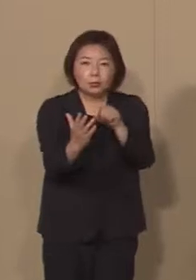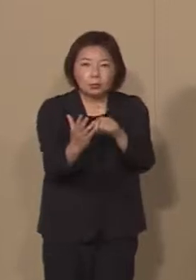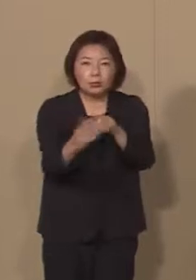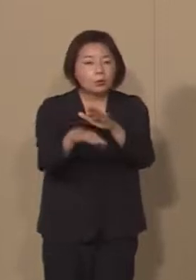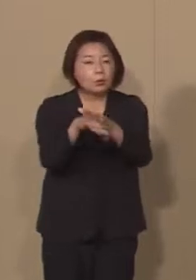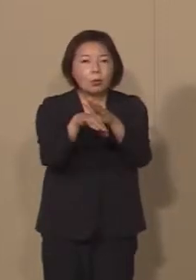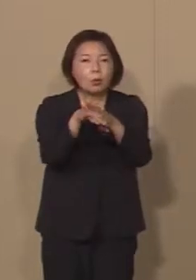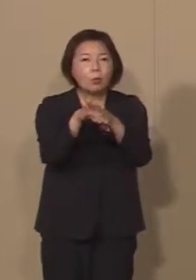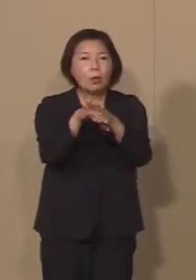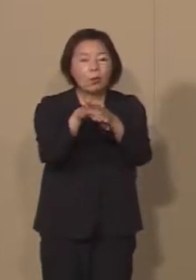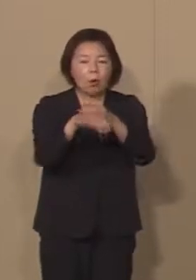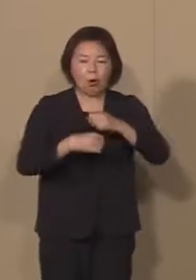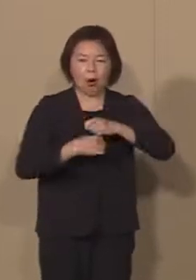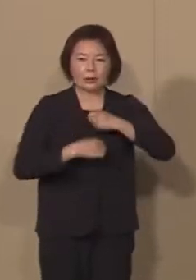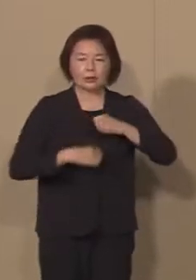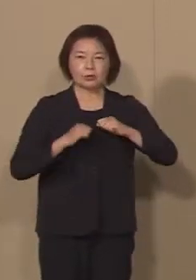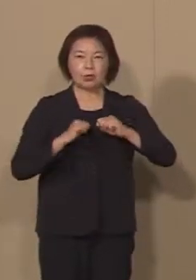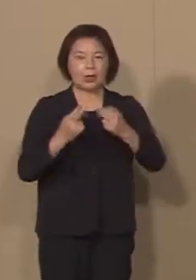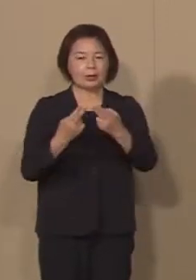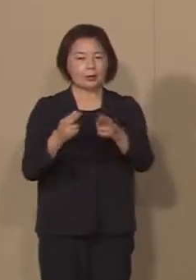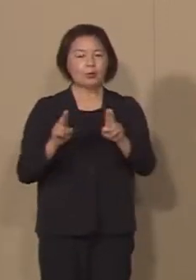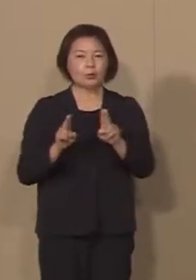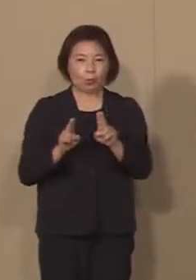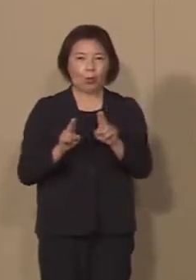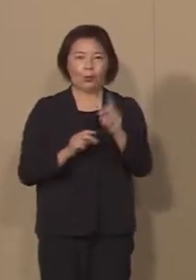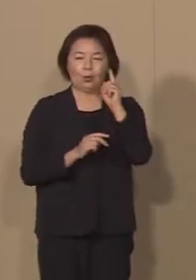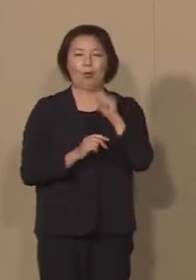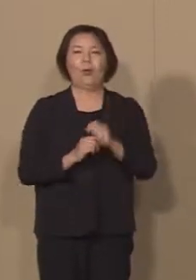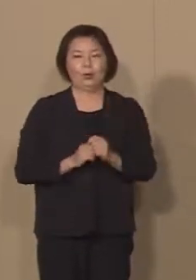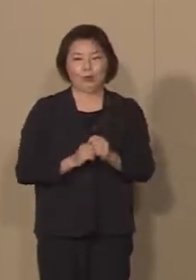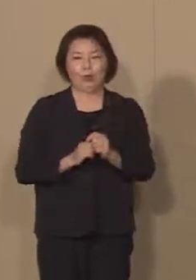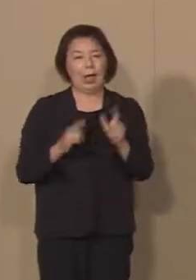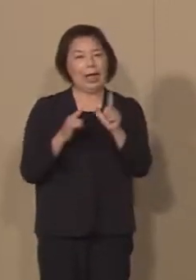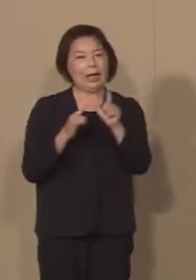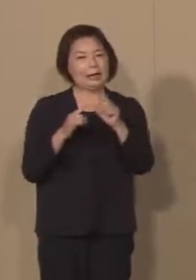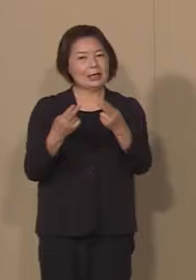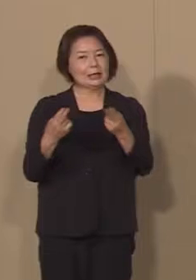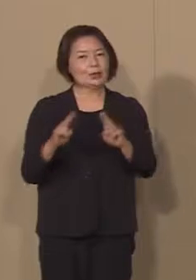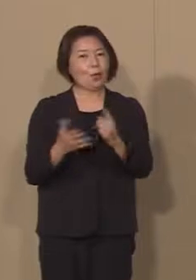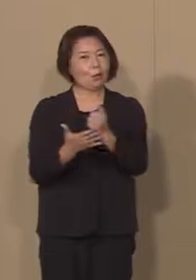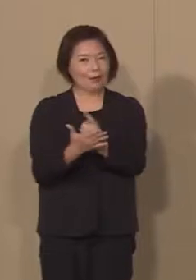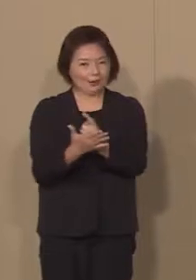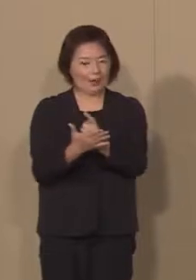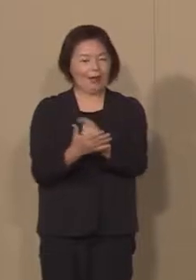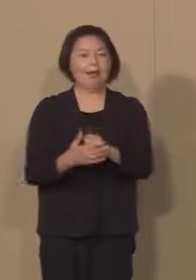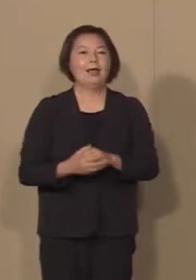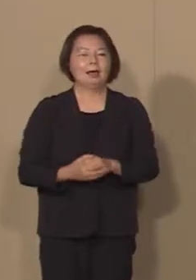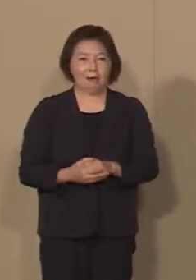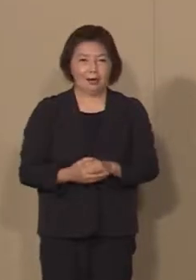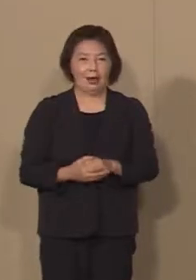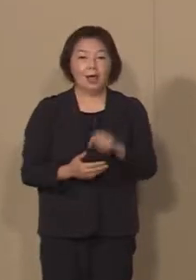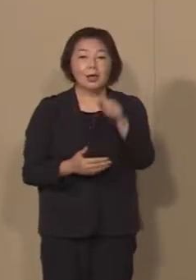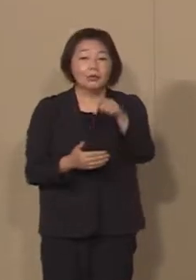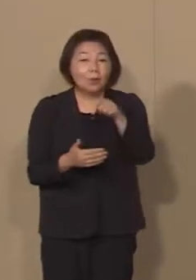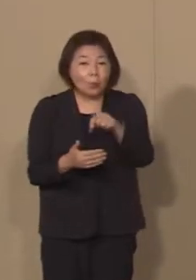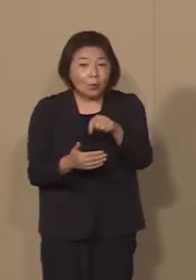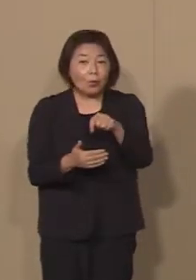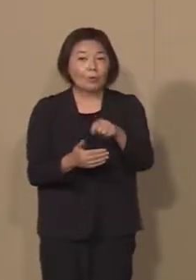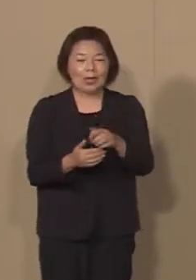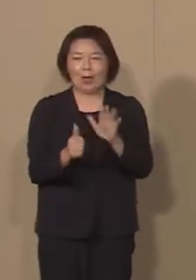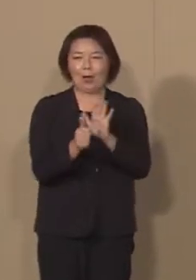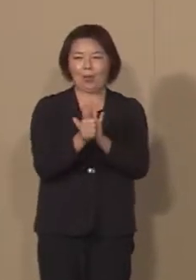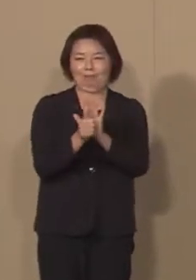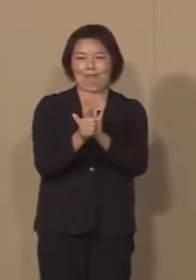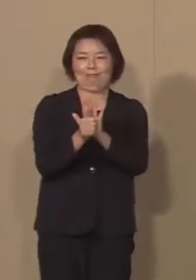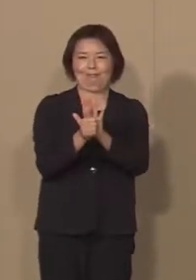ちゃんとやってる政党は差分 nhk 頭だけだと思うんでまぁ損壊を種類においでね底の部分に愛と応援しても